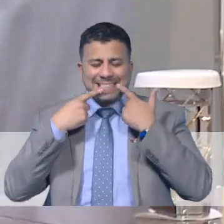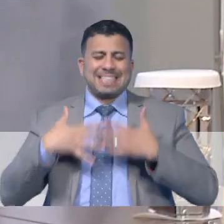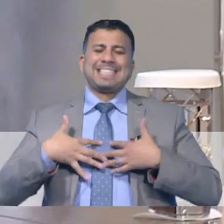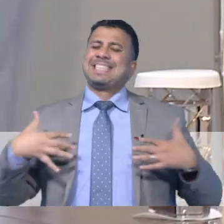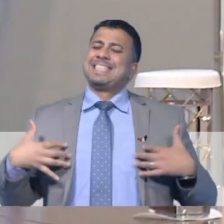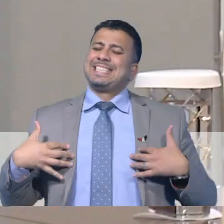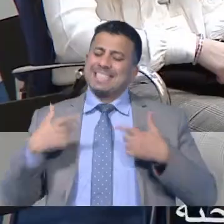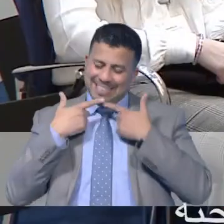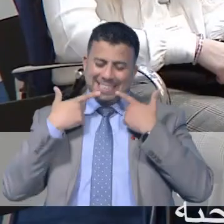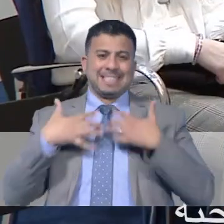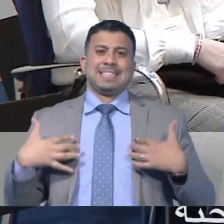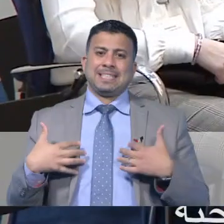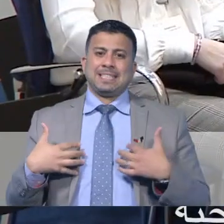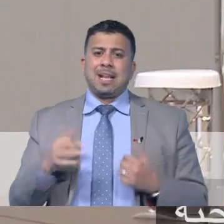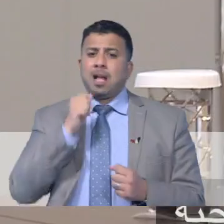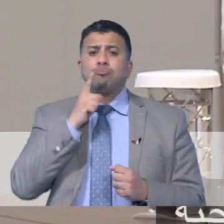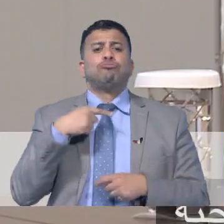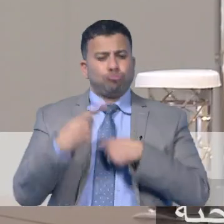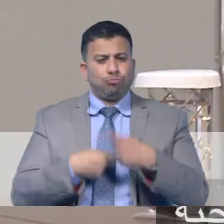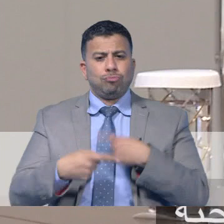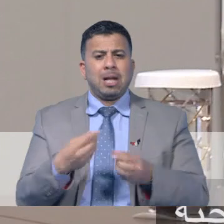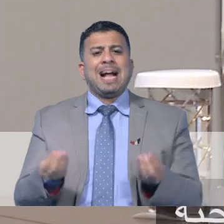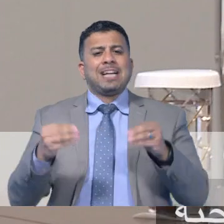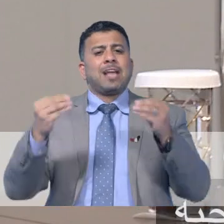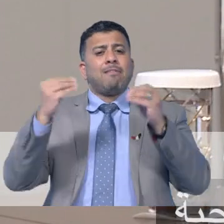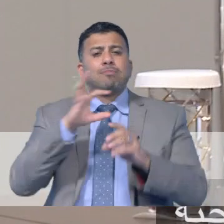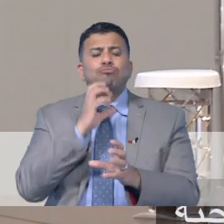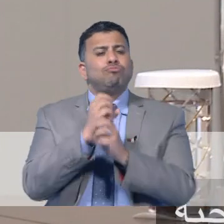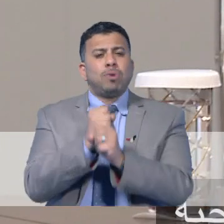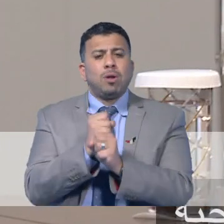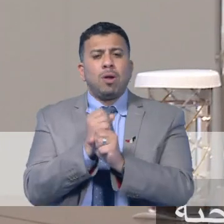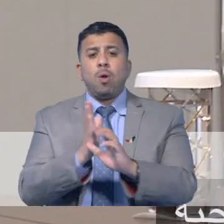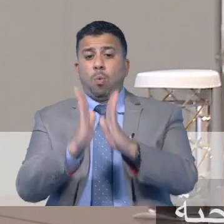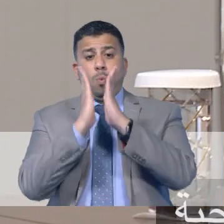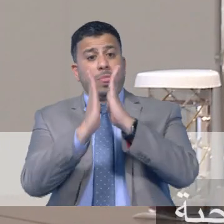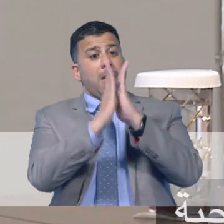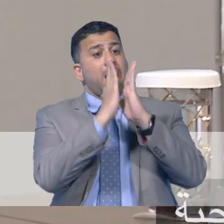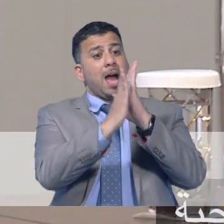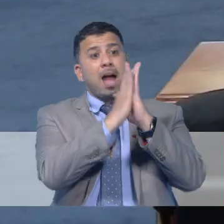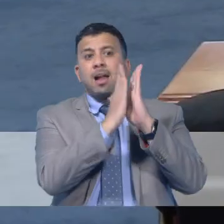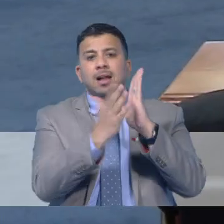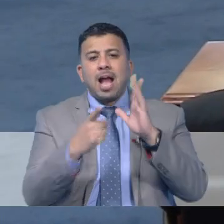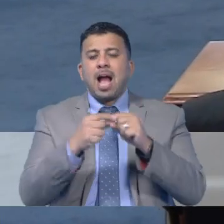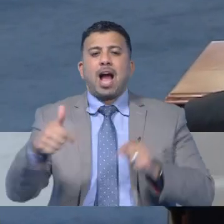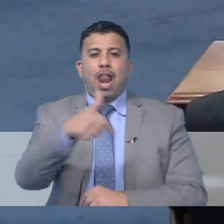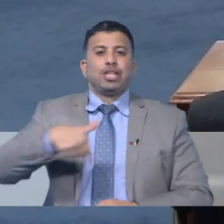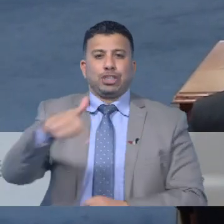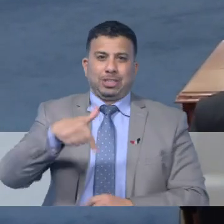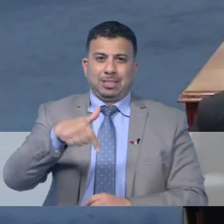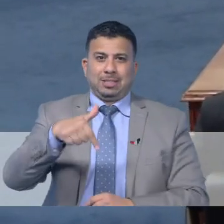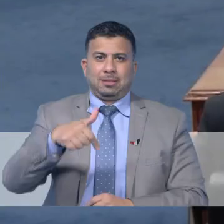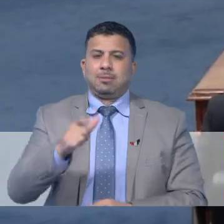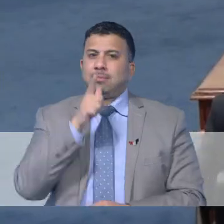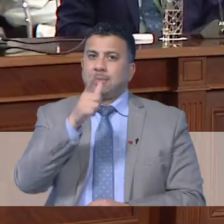about. We're also going to be expanding our collection of rare documents from the Gulf region. ثم ألقى صاحب